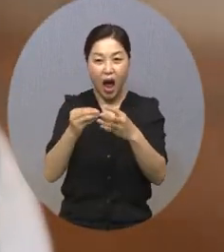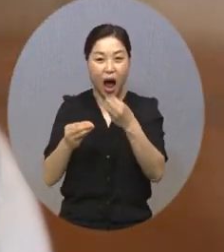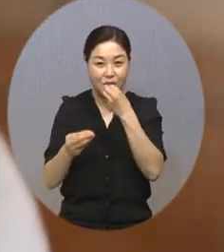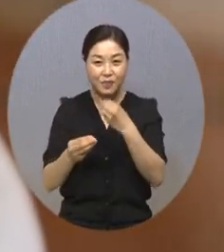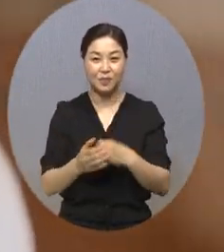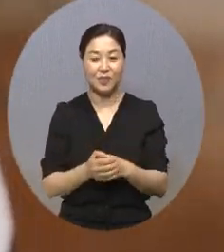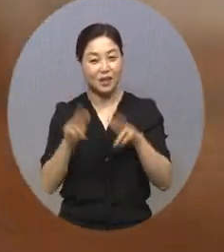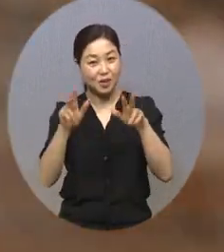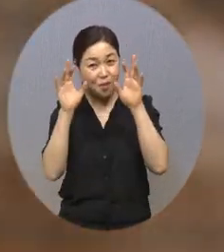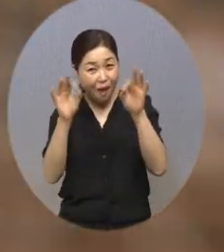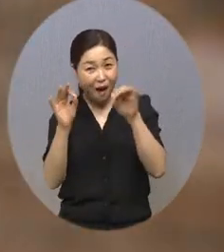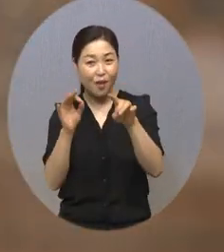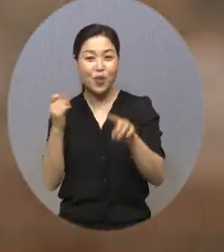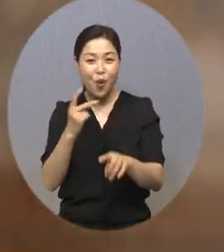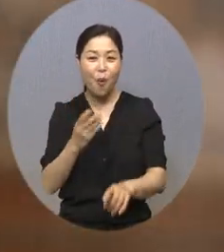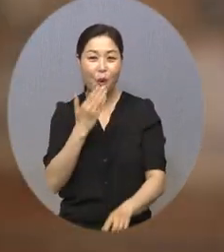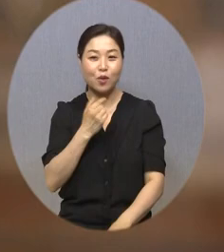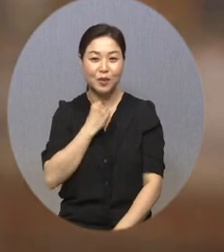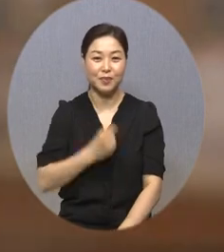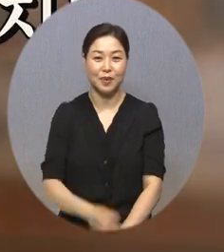싶네요 여러분